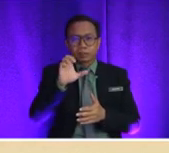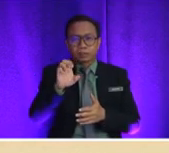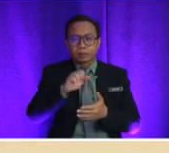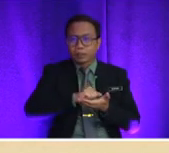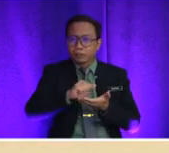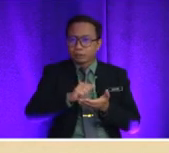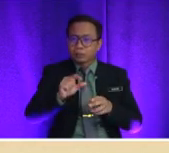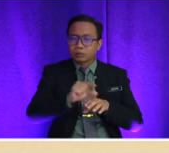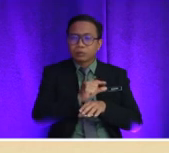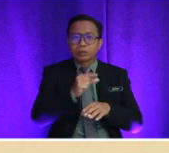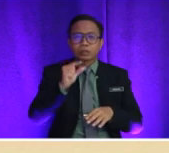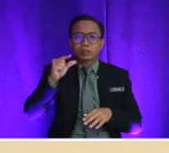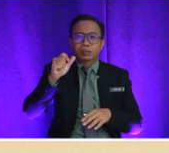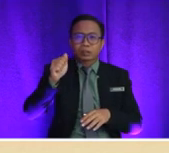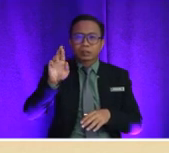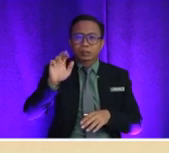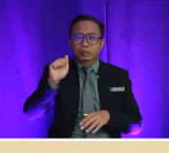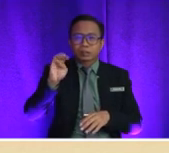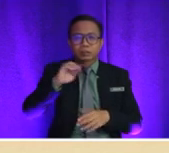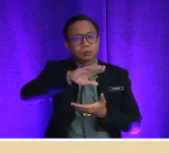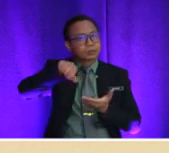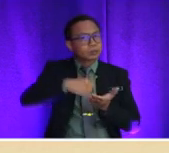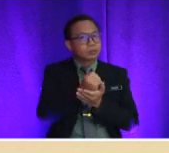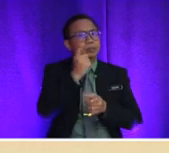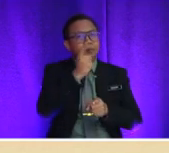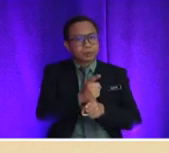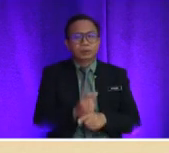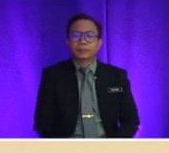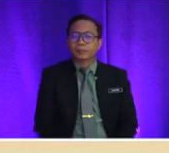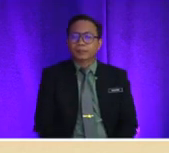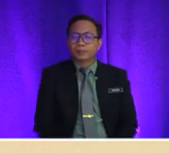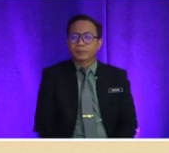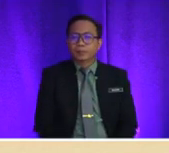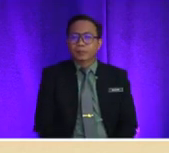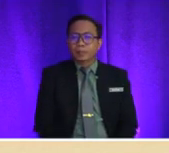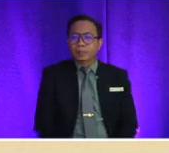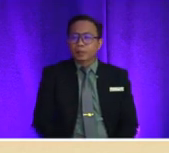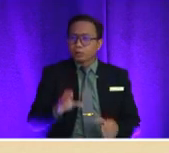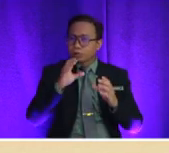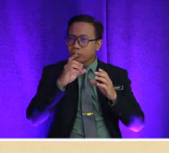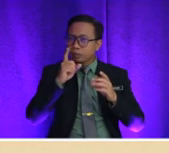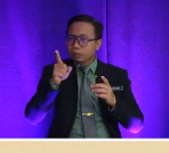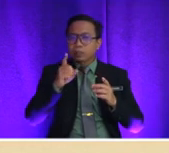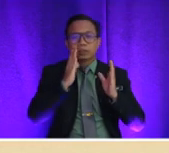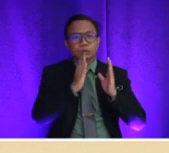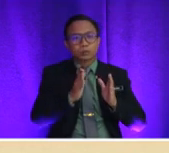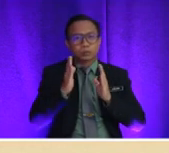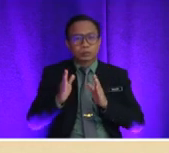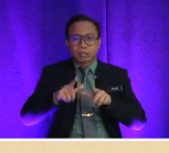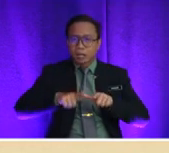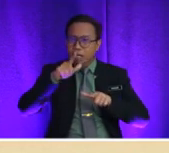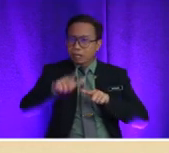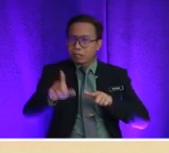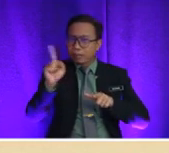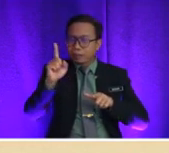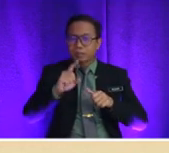menggunakan larutan garam jawab pernyataan ini semuanya betul oke jawaban ini semua betul cuma kita tentukan langkah yang